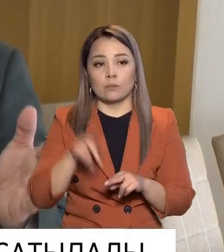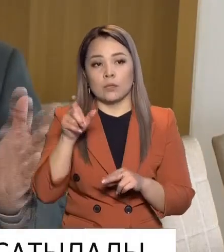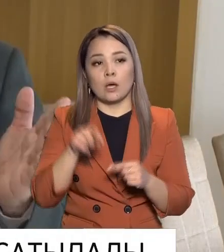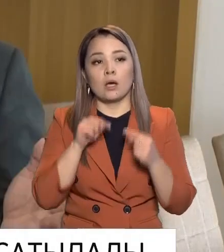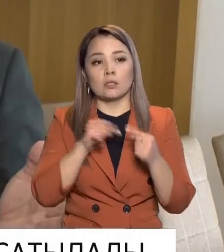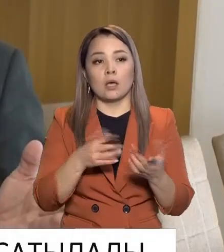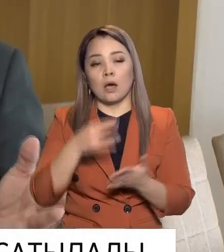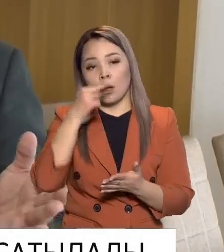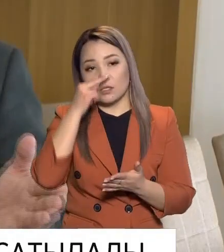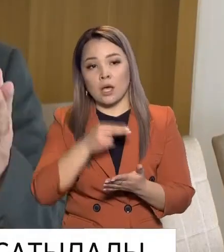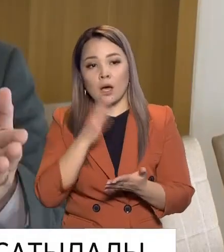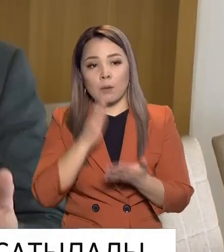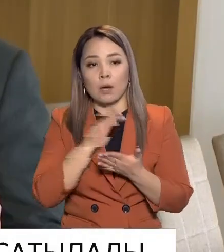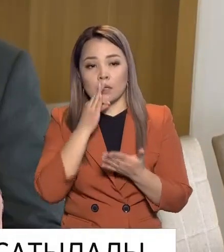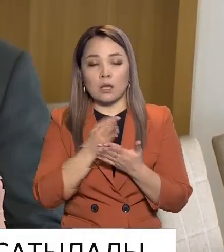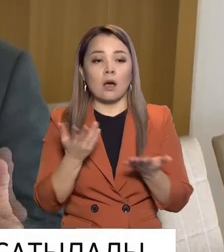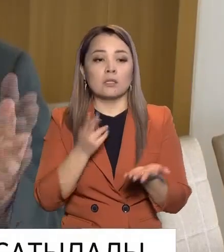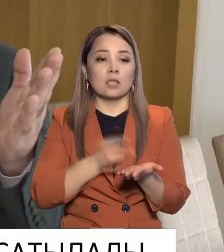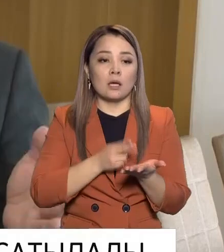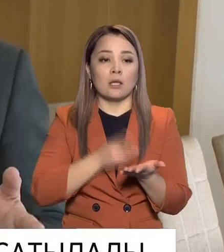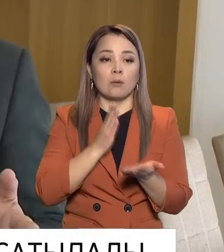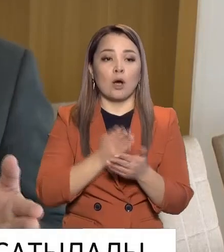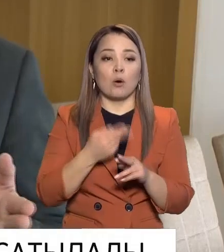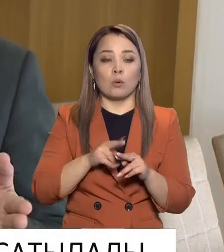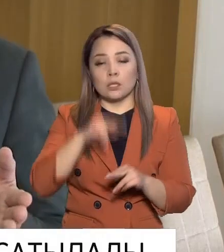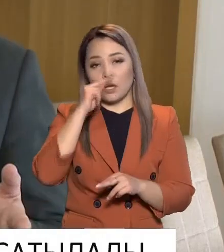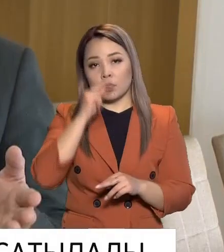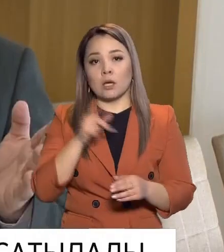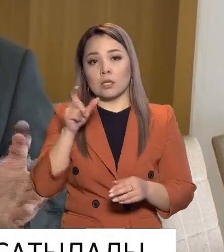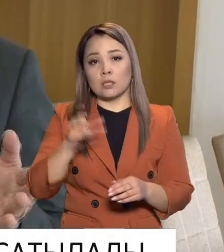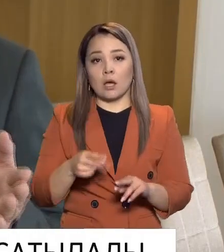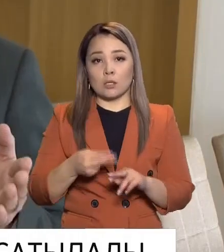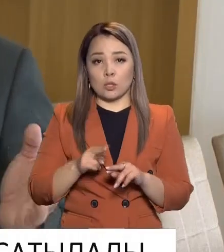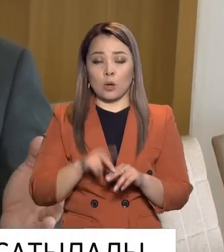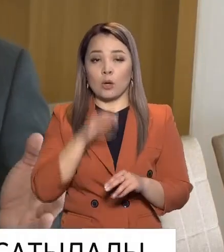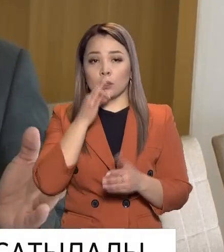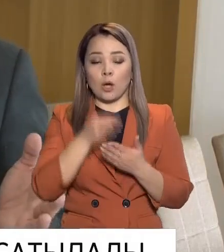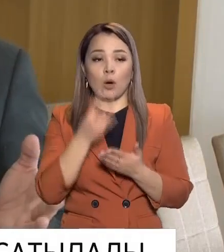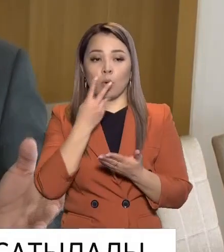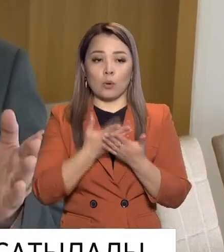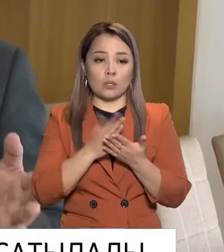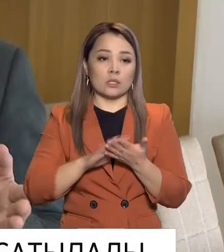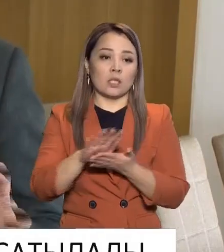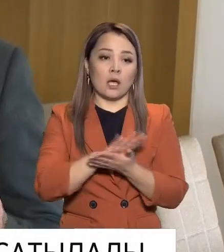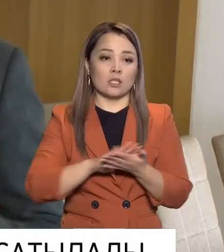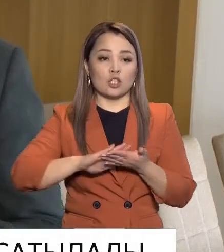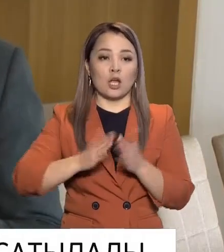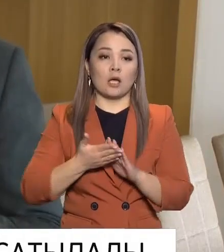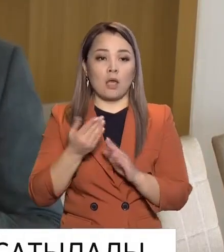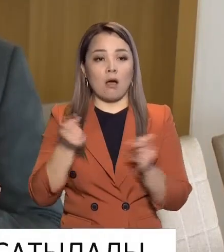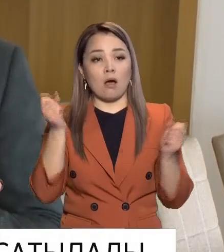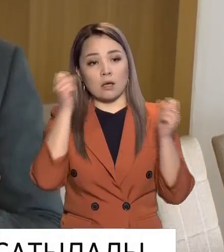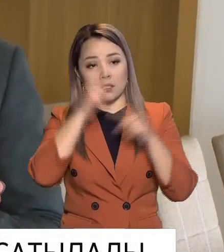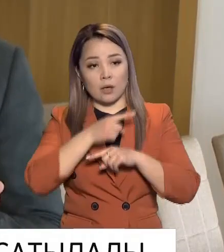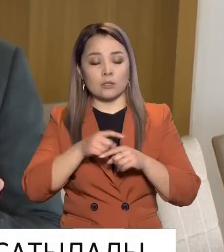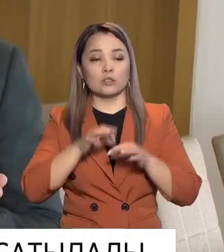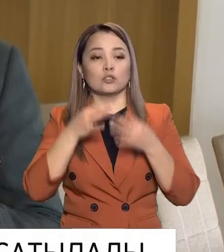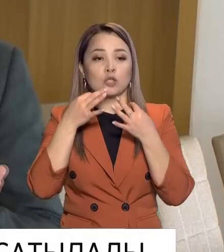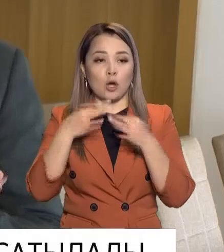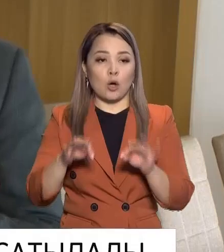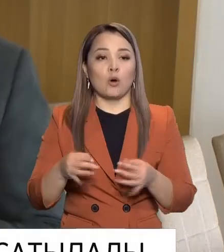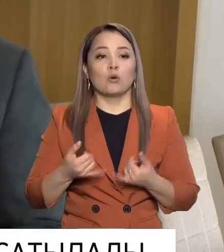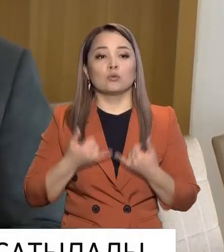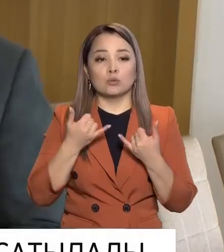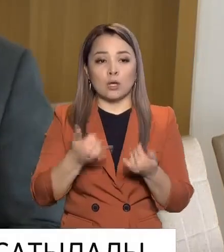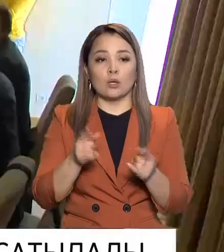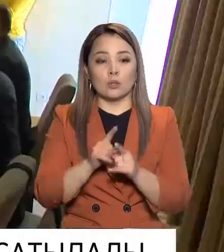қандай сіздердің айыптарыңыз бар? Қандай дәлелдеріңіз бар осы кісінің кінәлі екеніне дегенде, біз олардың көрсете алмай отырған жағдайларын анықтап, біз соларды шығаруға ұсыныс бердік және